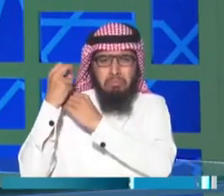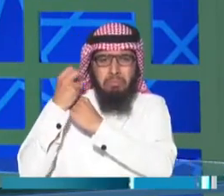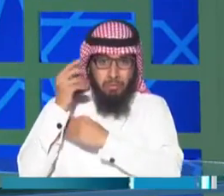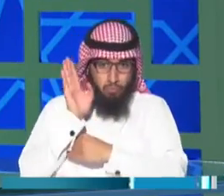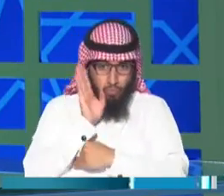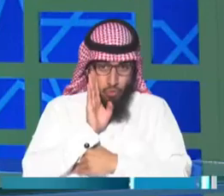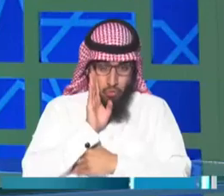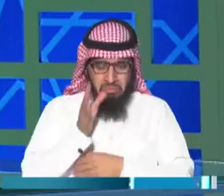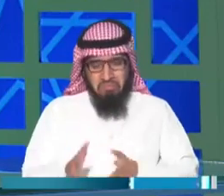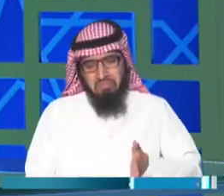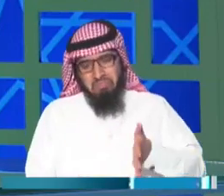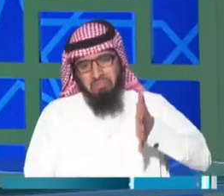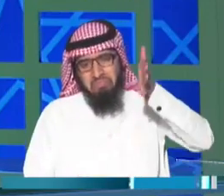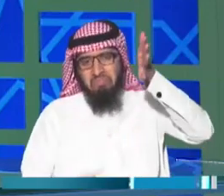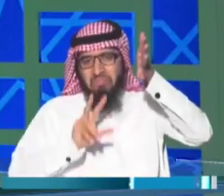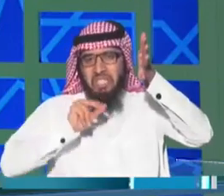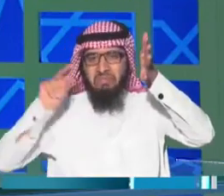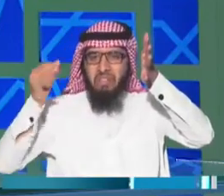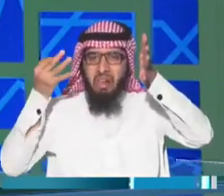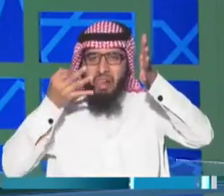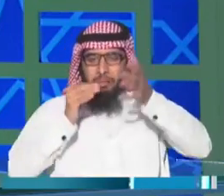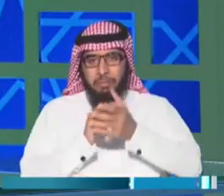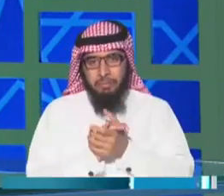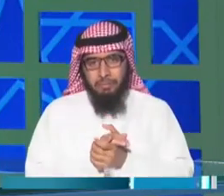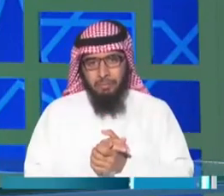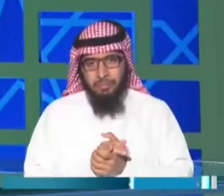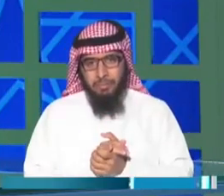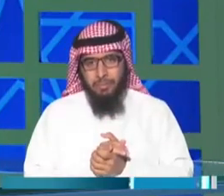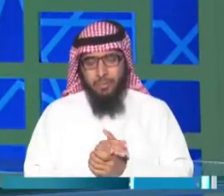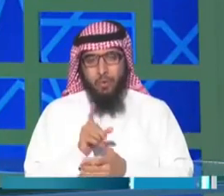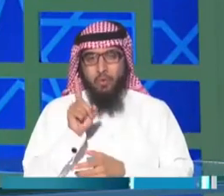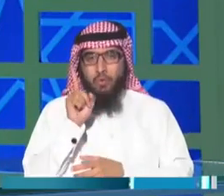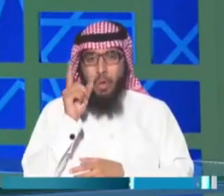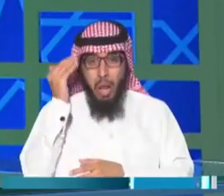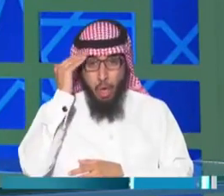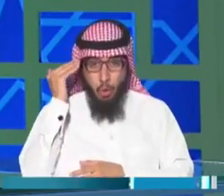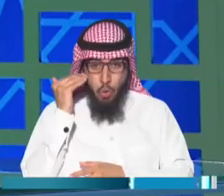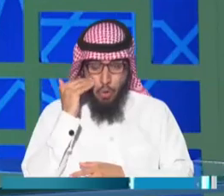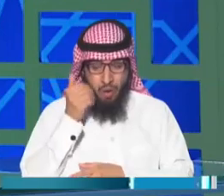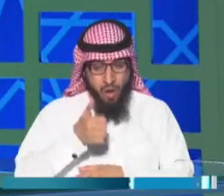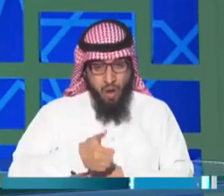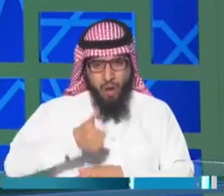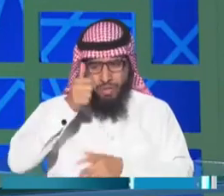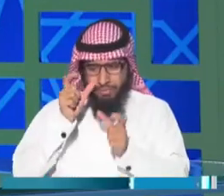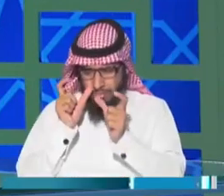والبنت فجميل ان تعنى المراه بتاديب ببناتها